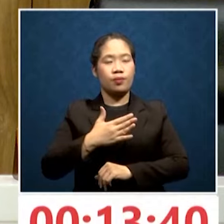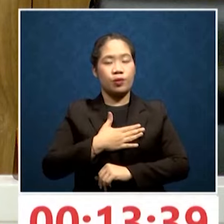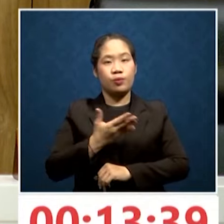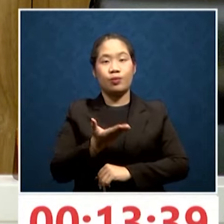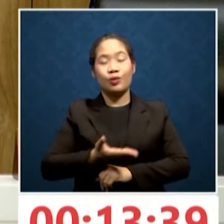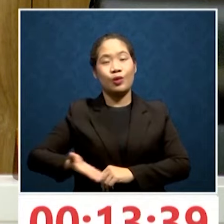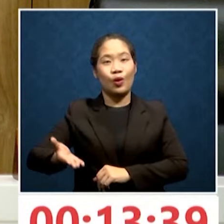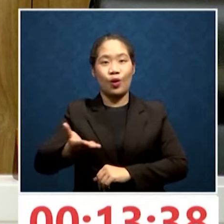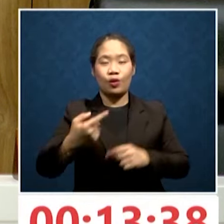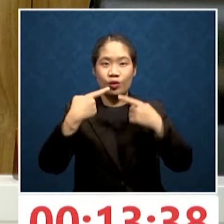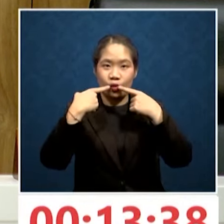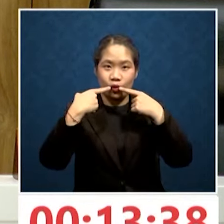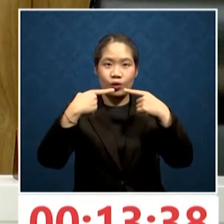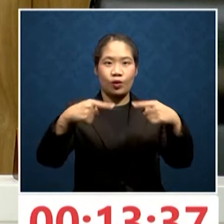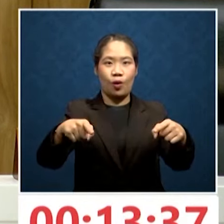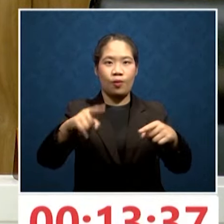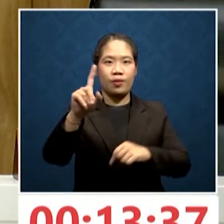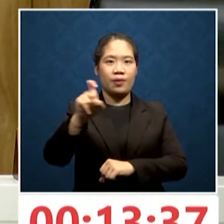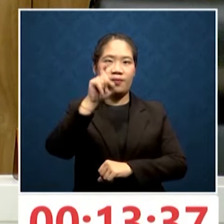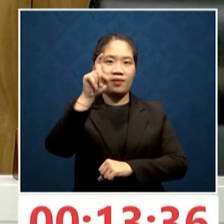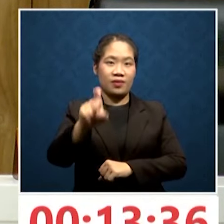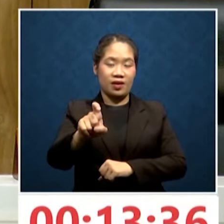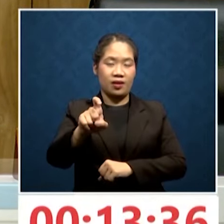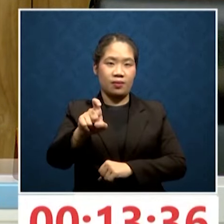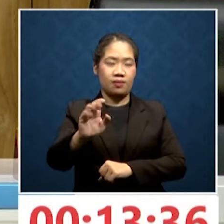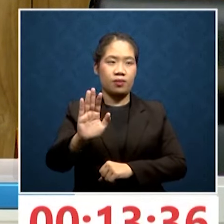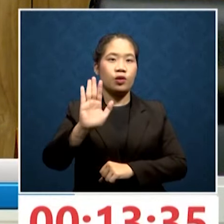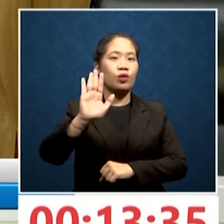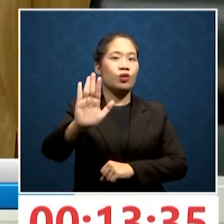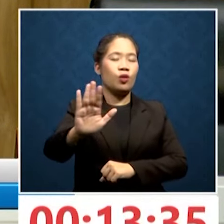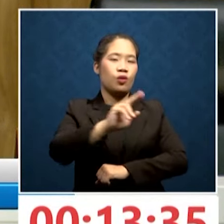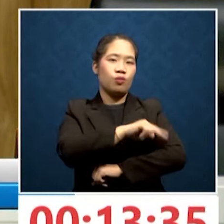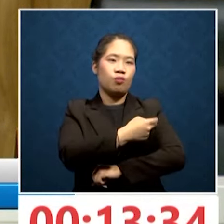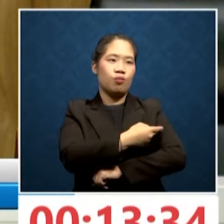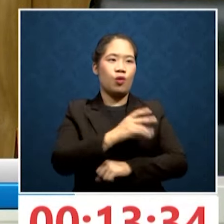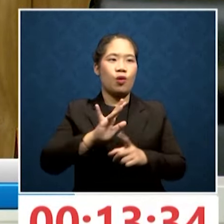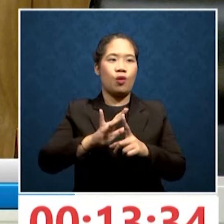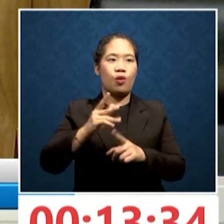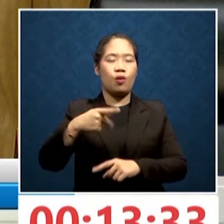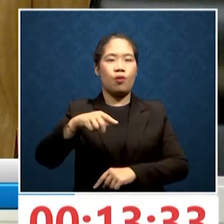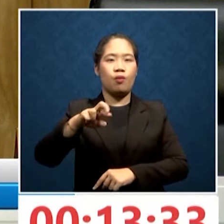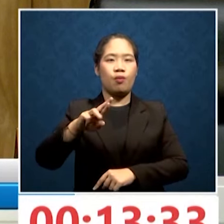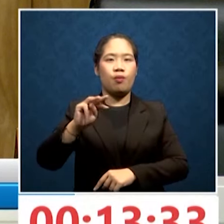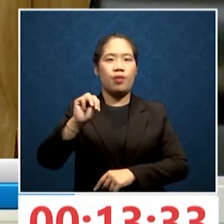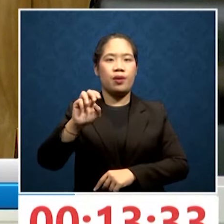ประธานได้ตอบกระทู้ถามของนายแพทย์เปรมศักดิ์พิยยุ